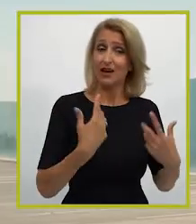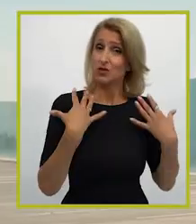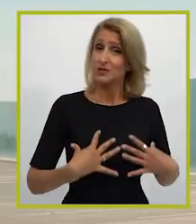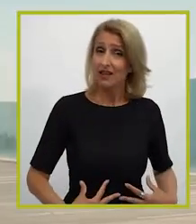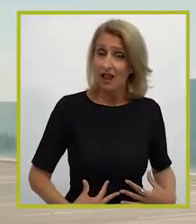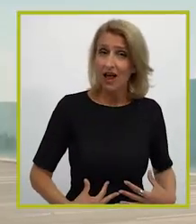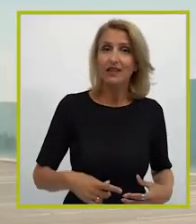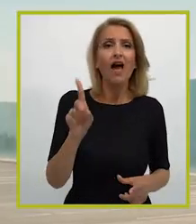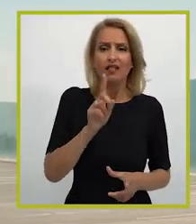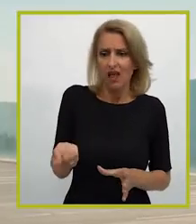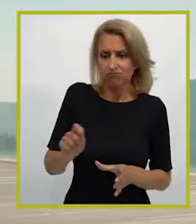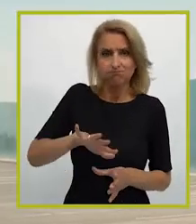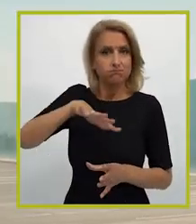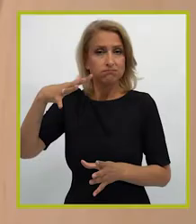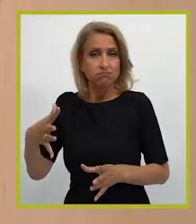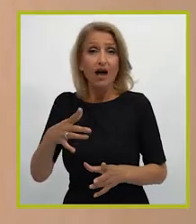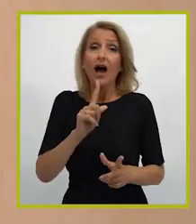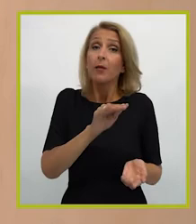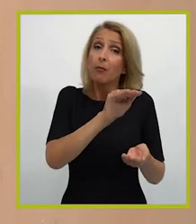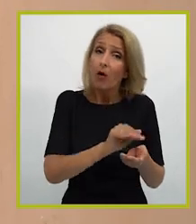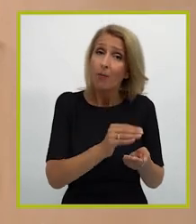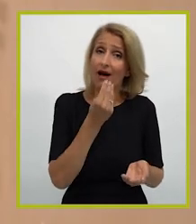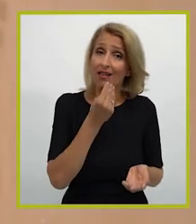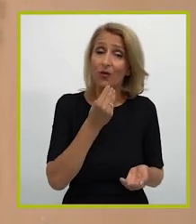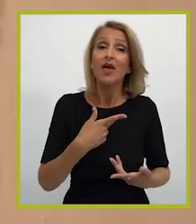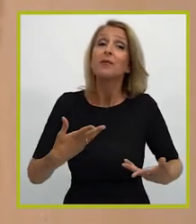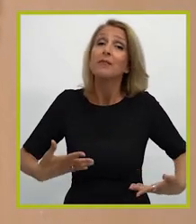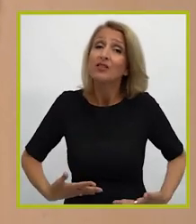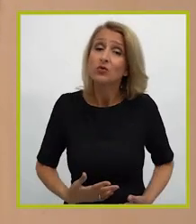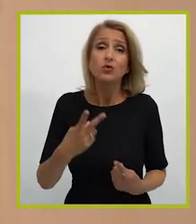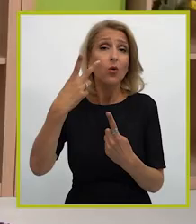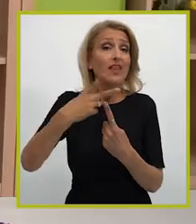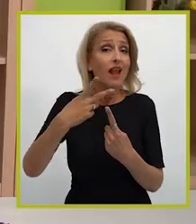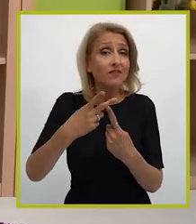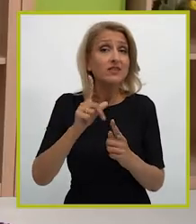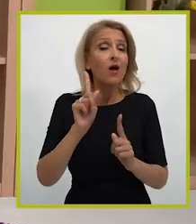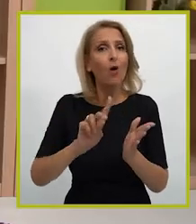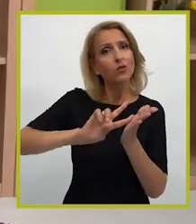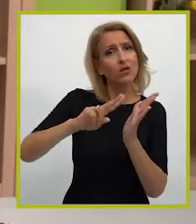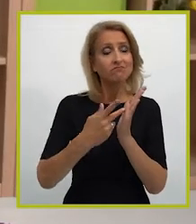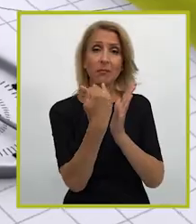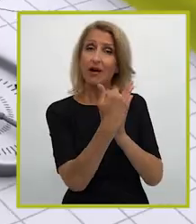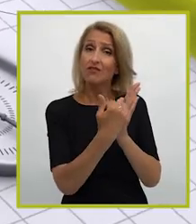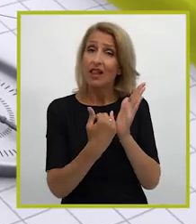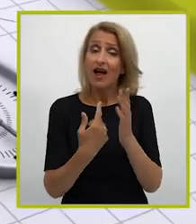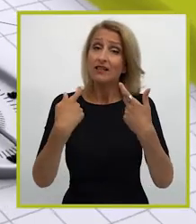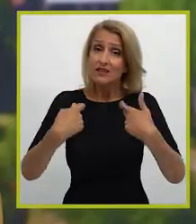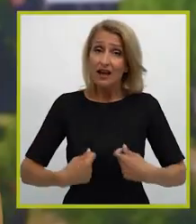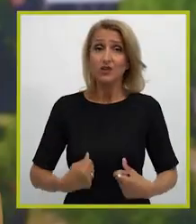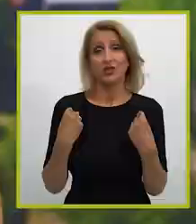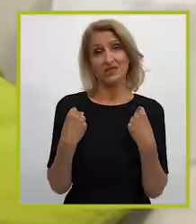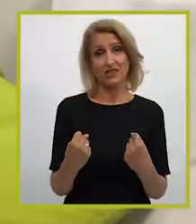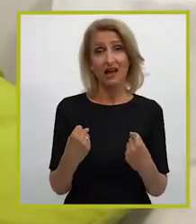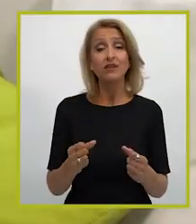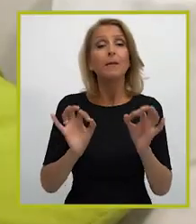телата си, а грижата за другите не е да сипем още, а може би дори по-малко. Нуждаем се от телевизия, която да пренапише правилата на